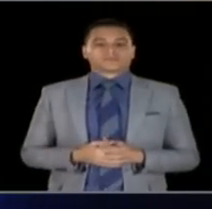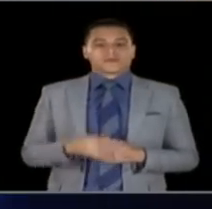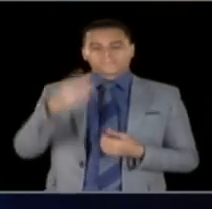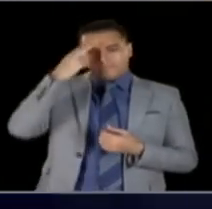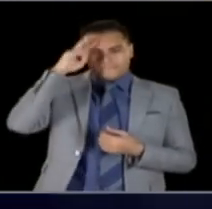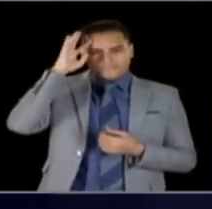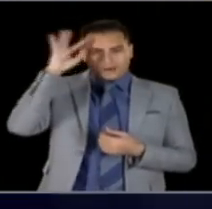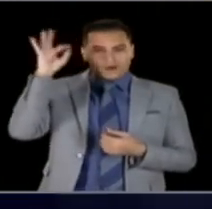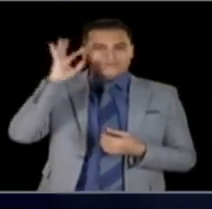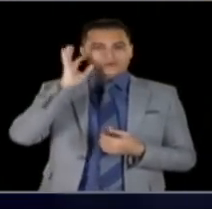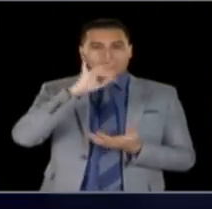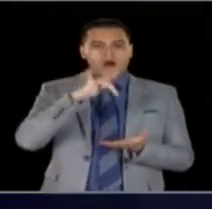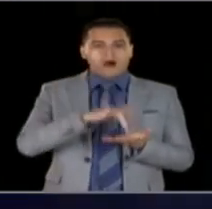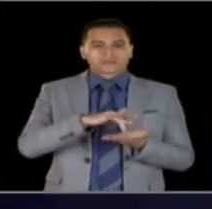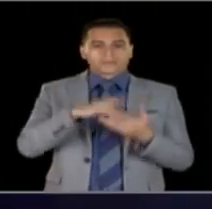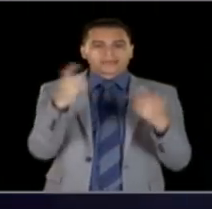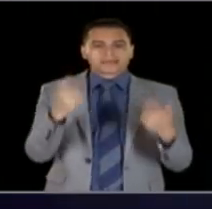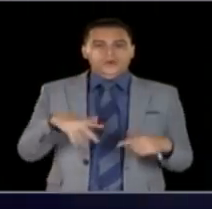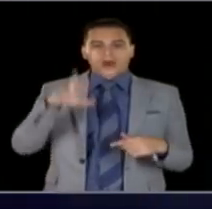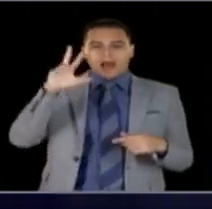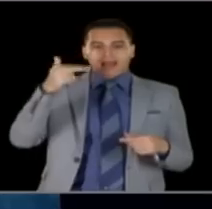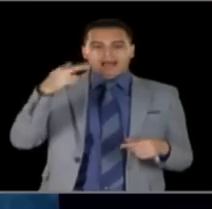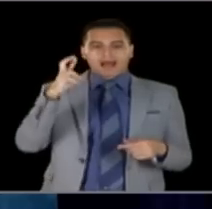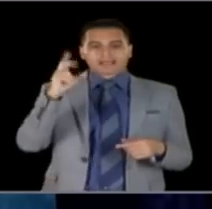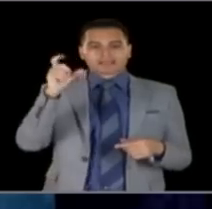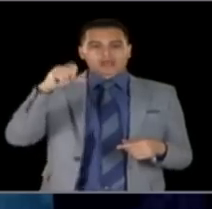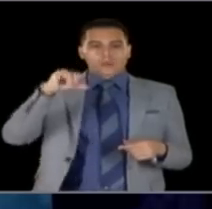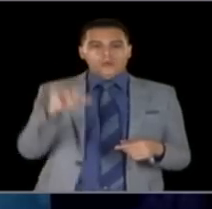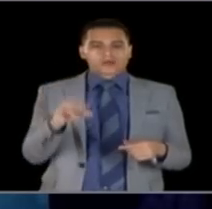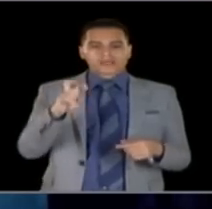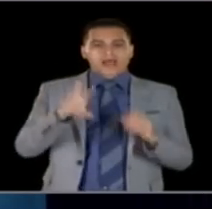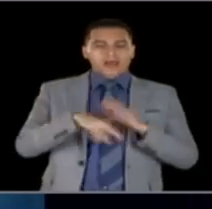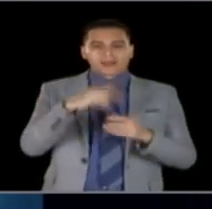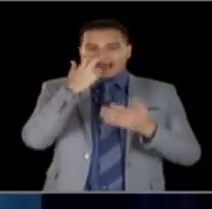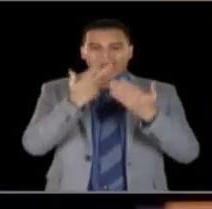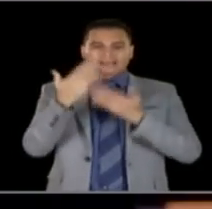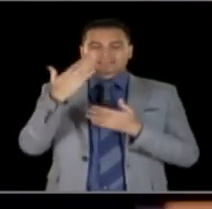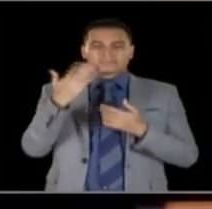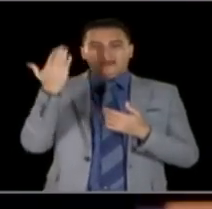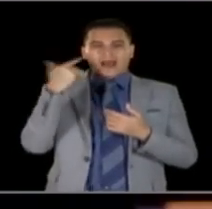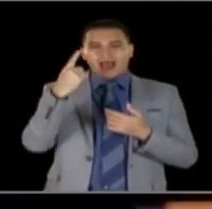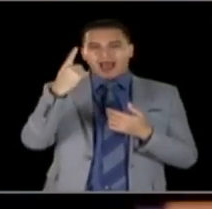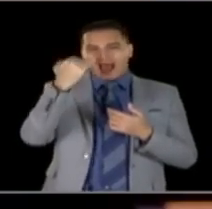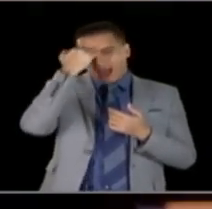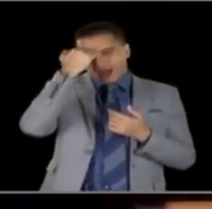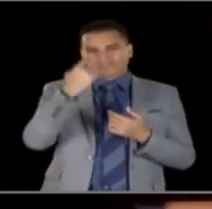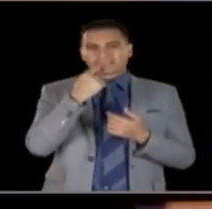ما هي عاصمة الدولة الغزنوية والتي قامت في القرن العاشر